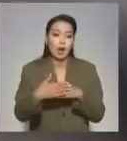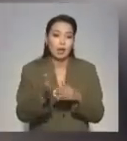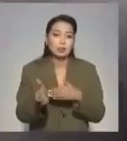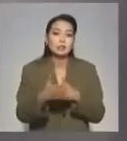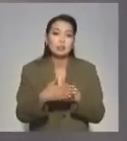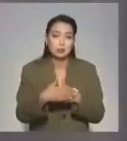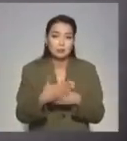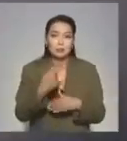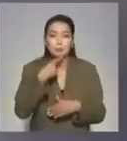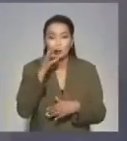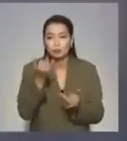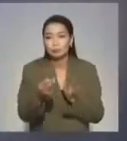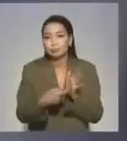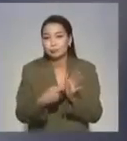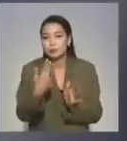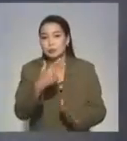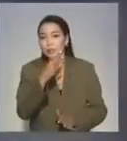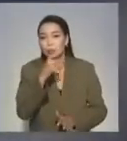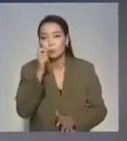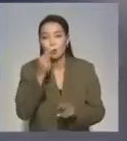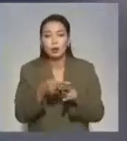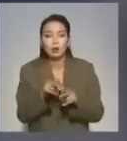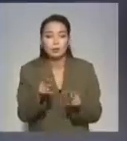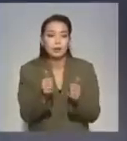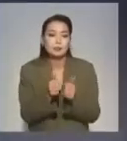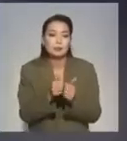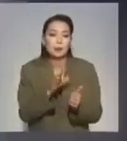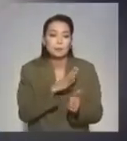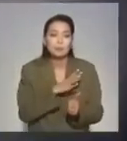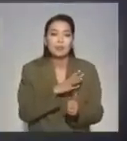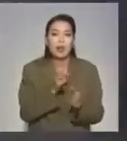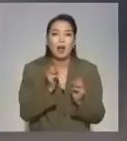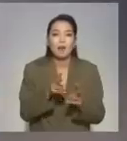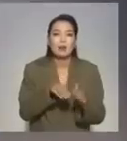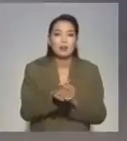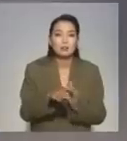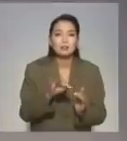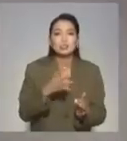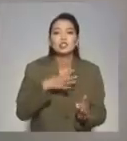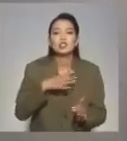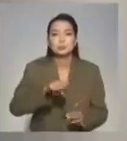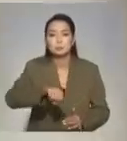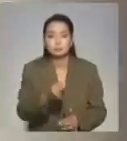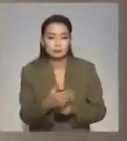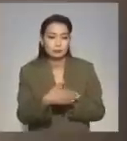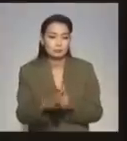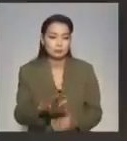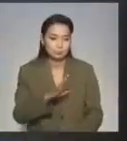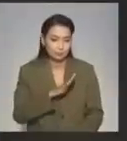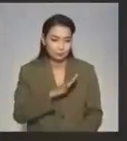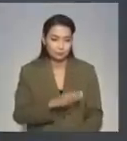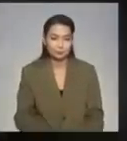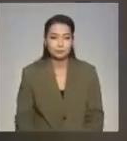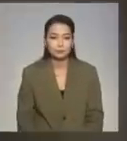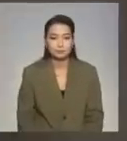дверью. Полиция сейчас допрашивает 30-летнего мужчину, который сидел возле аварийного выхода и зачем-то дернул рычаг, открывающий дверь.